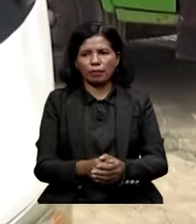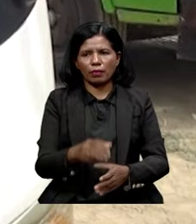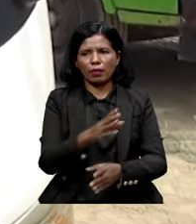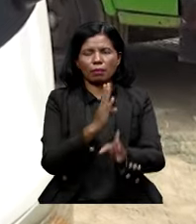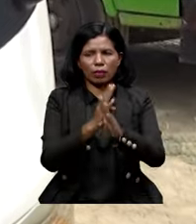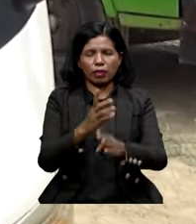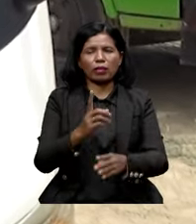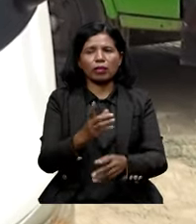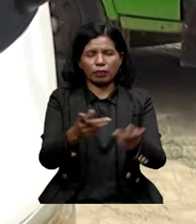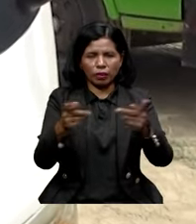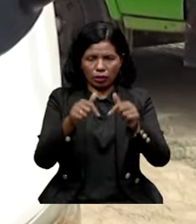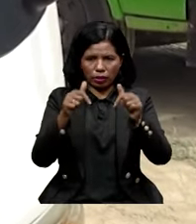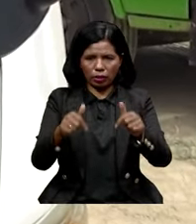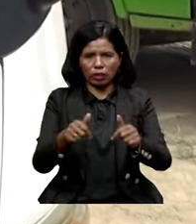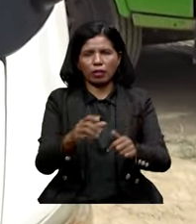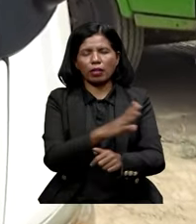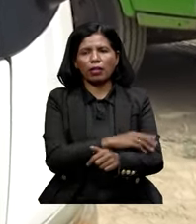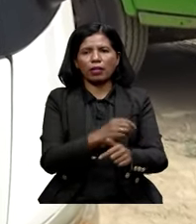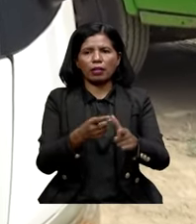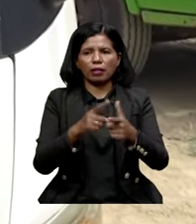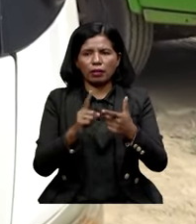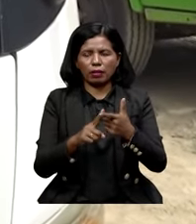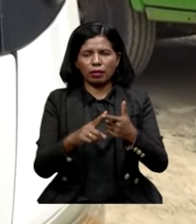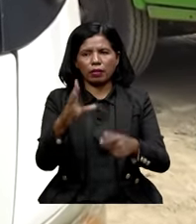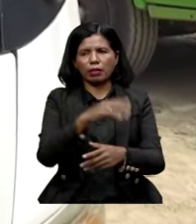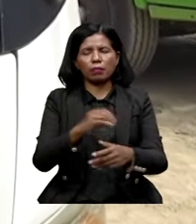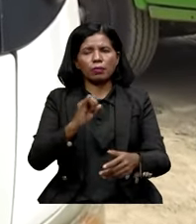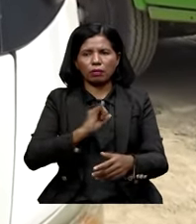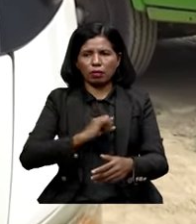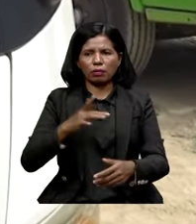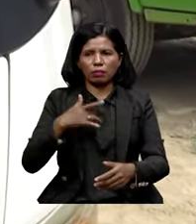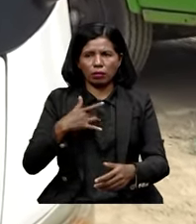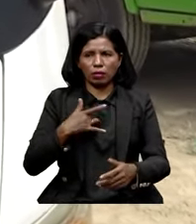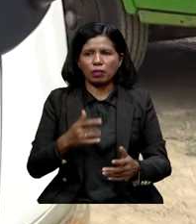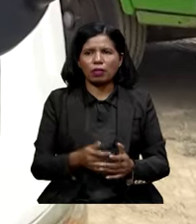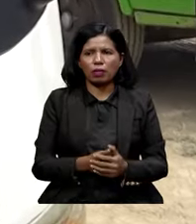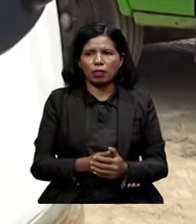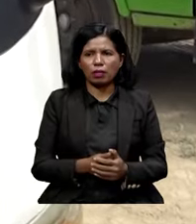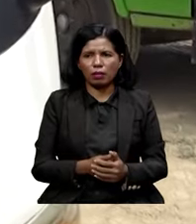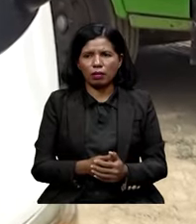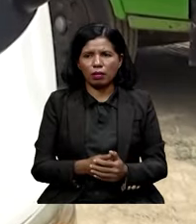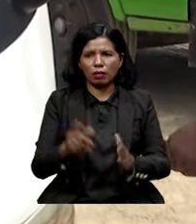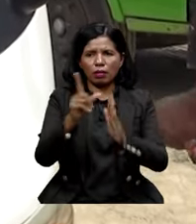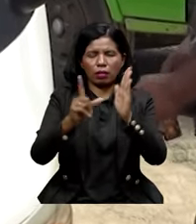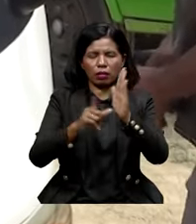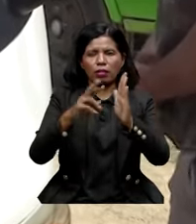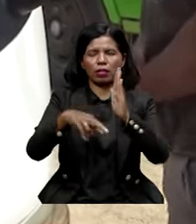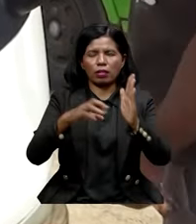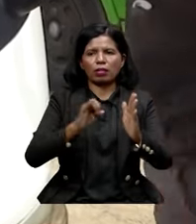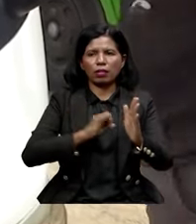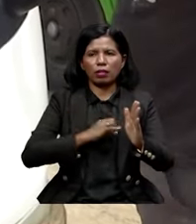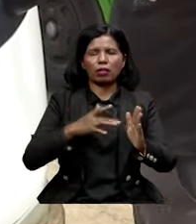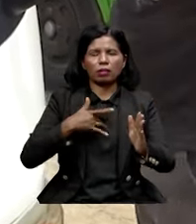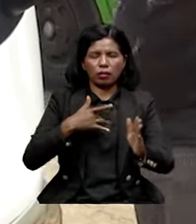dane. I no mo sa usinti lihat halo ona regra ida ne usinti ansa